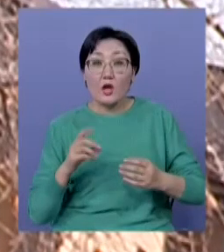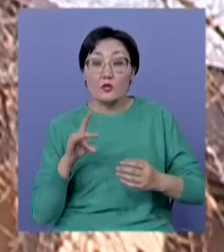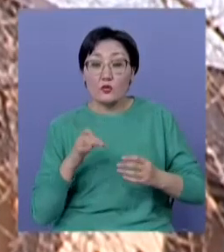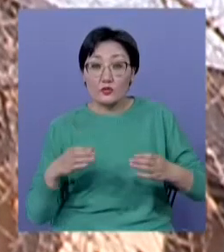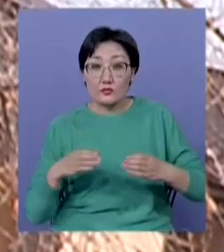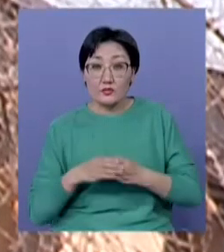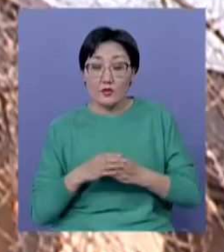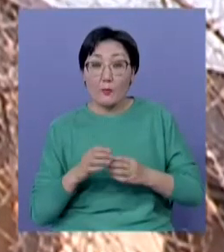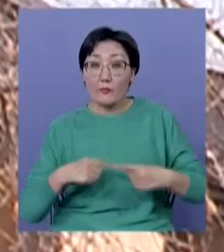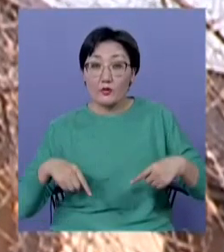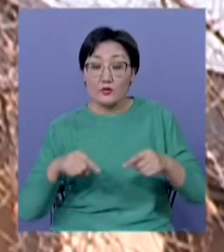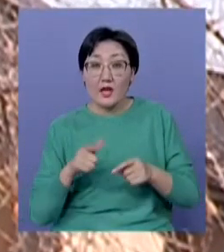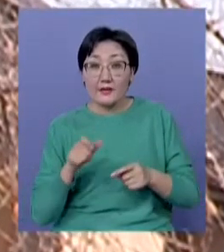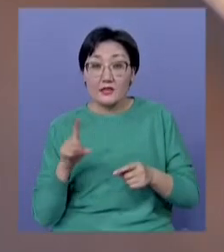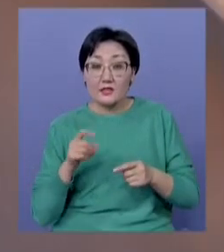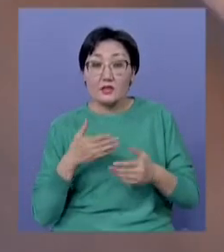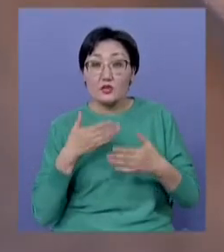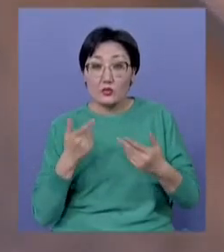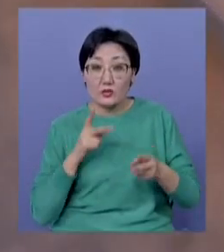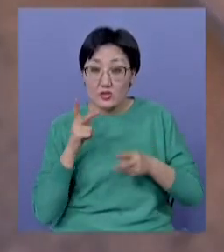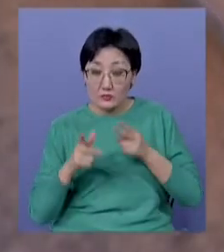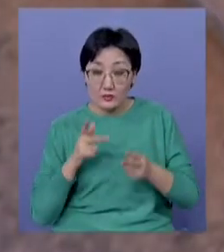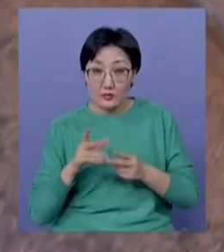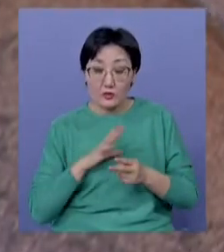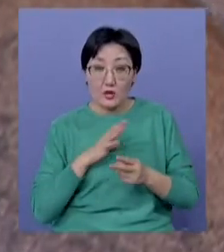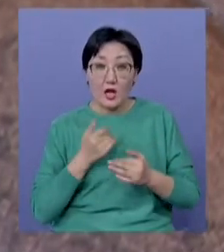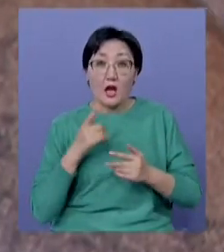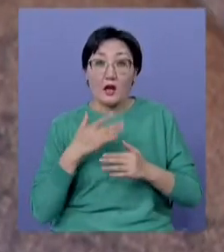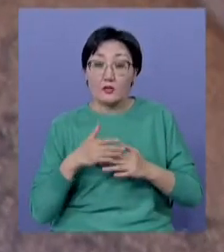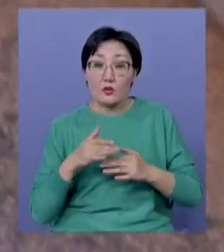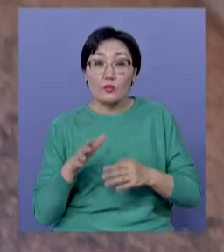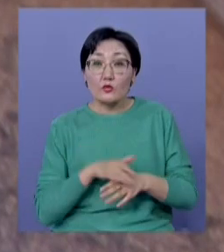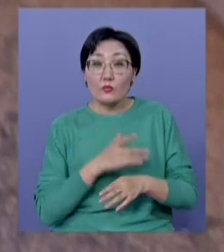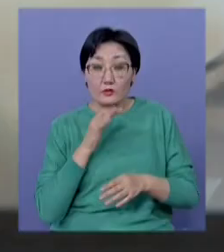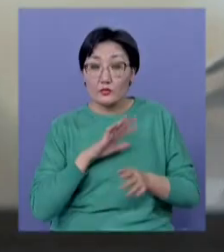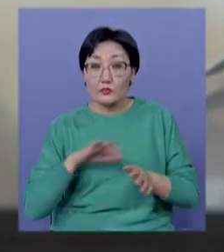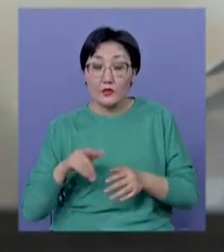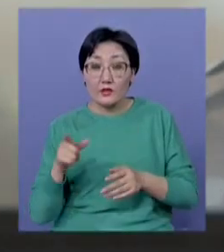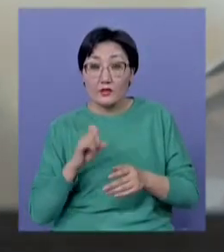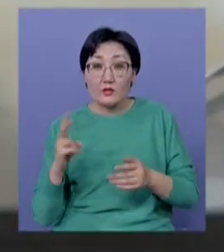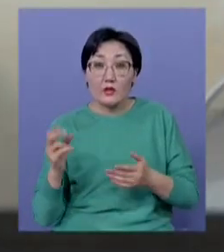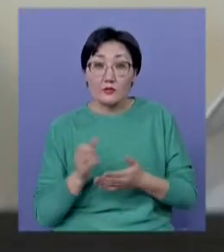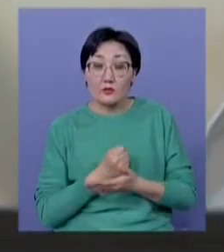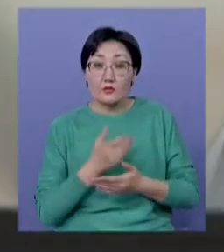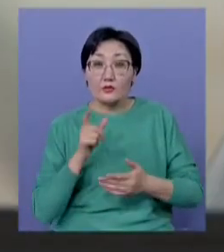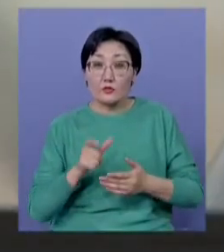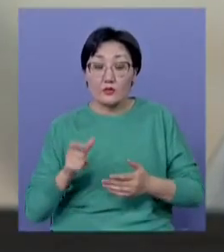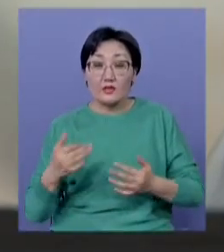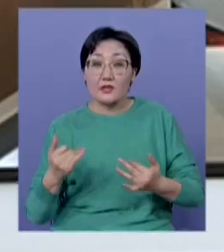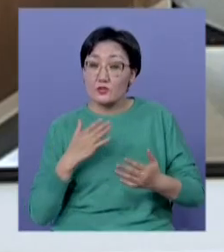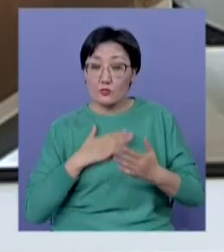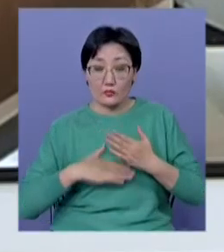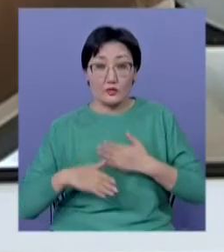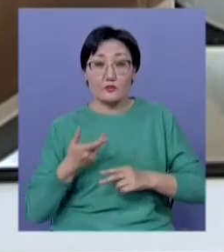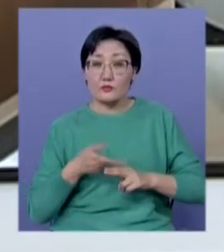Түрксіб аудандық бөлімшесіне газдың жоқтығын айтып арызданыпты. Арада көп уақыт өтпей, көгілдір отынға да қол жеткізген тұрғындардың енді